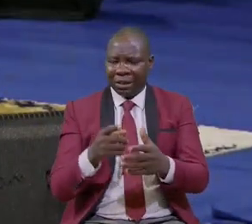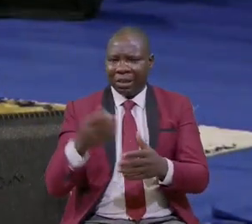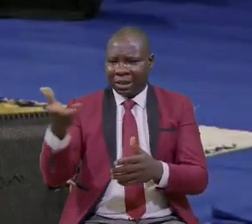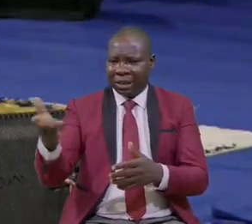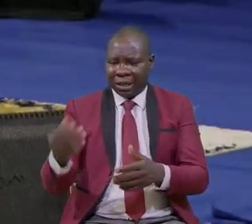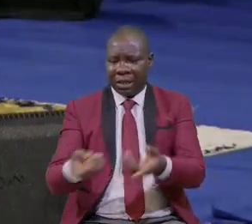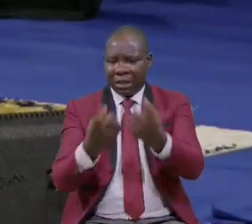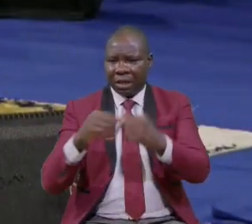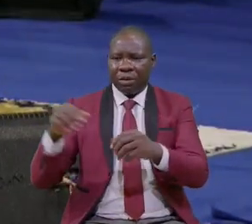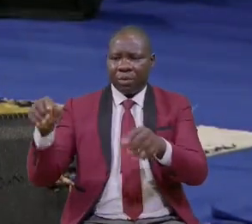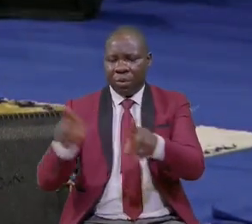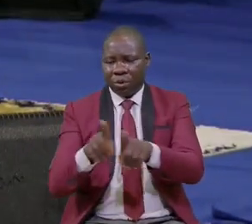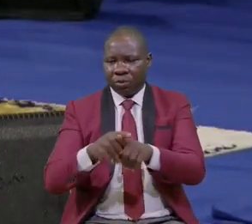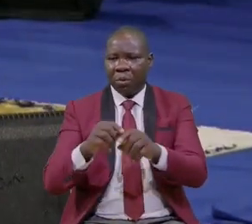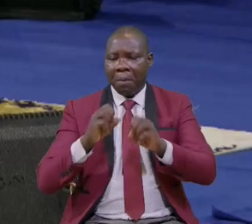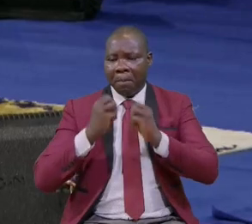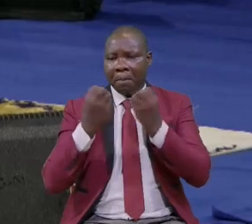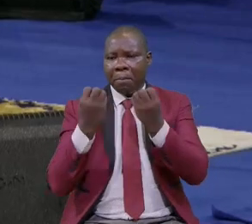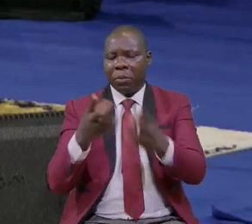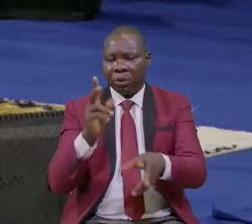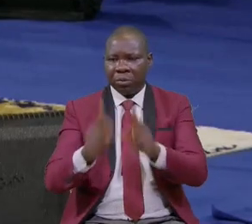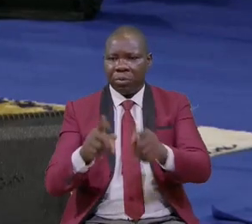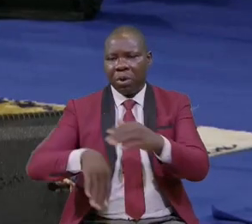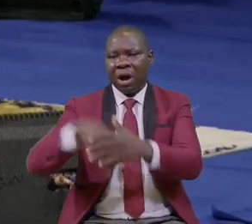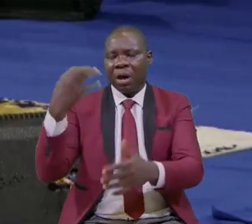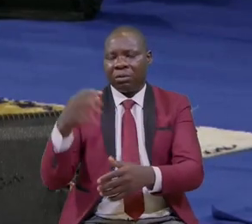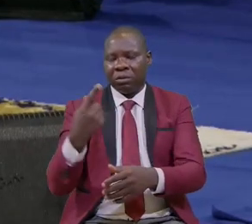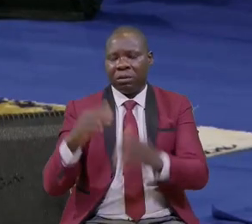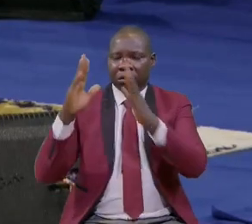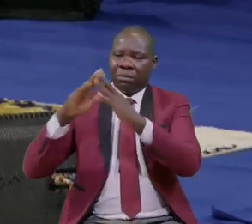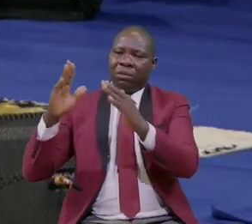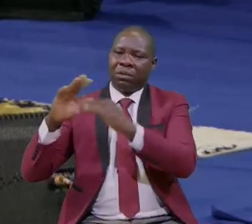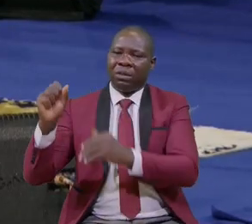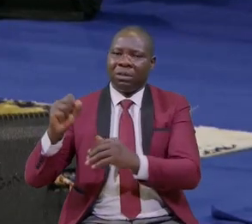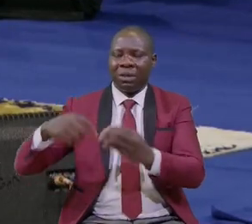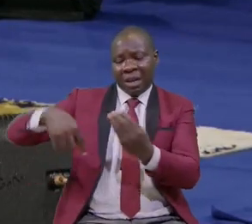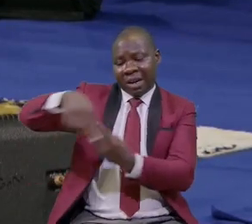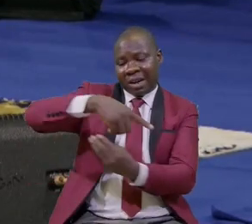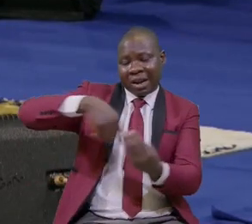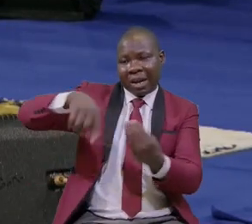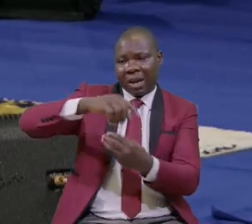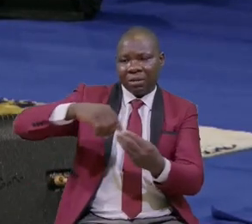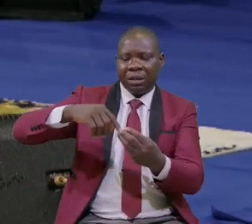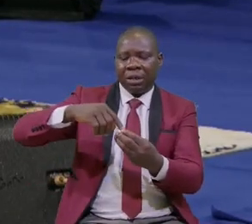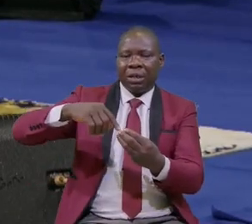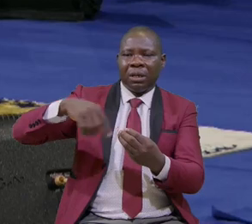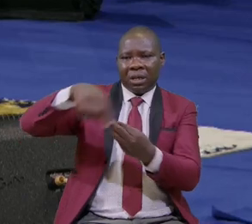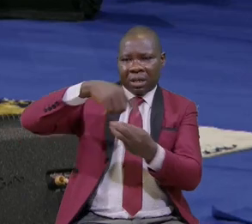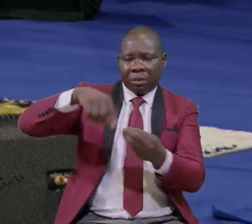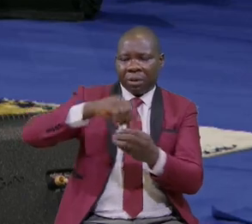accourit aussi des villes voisines